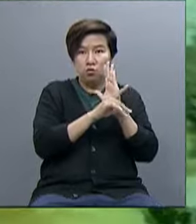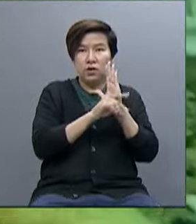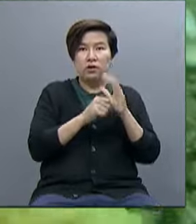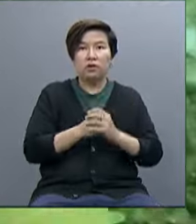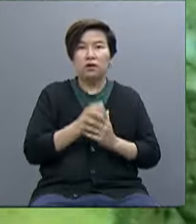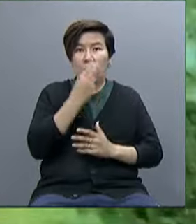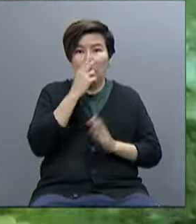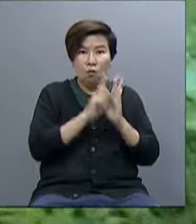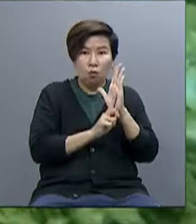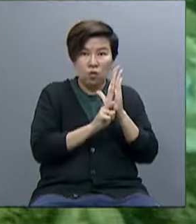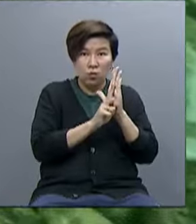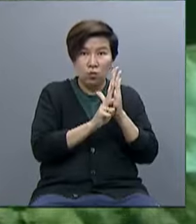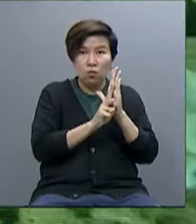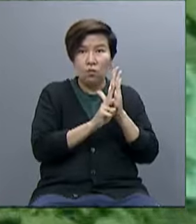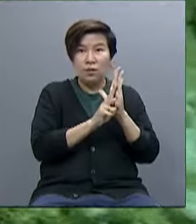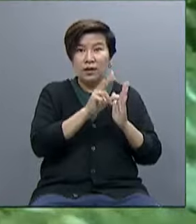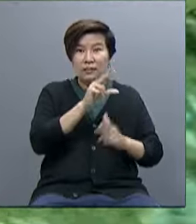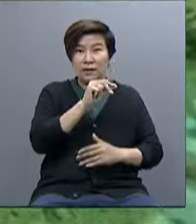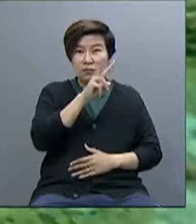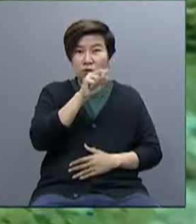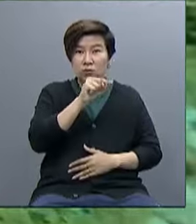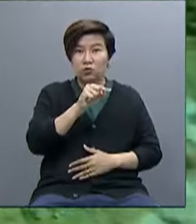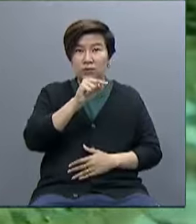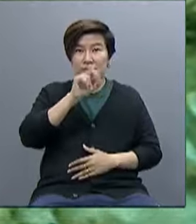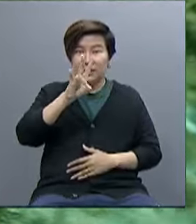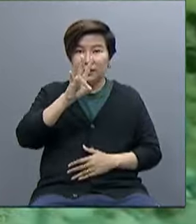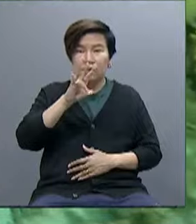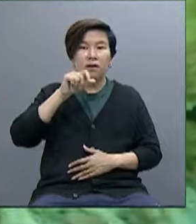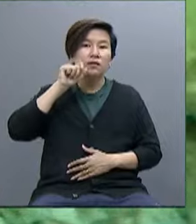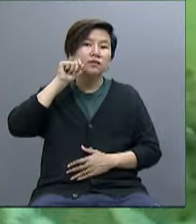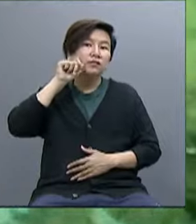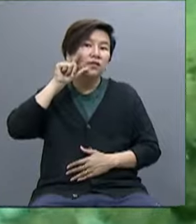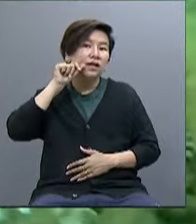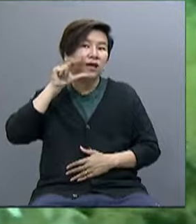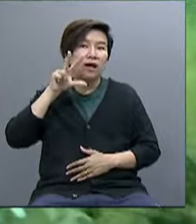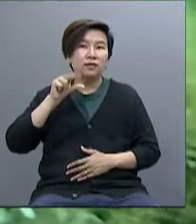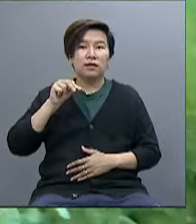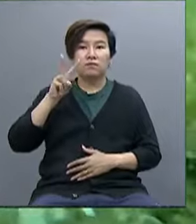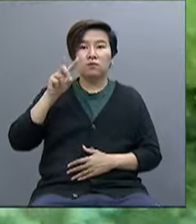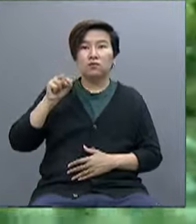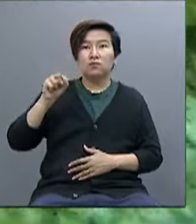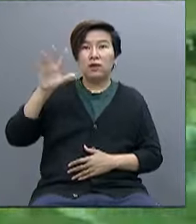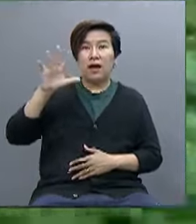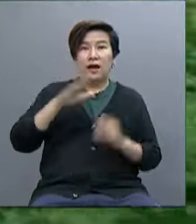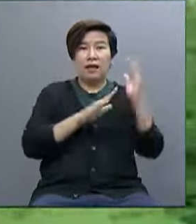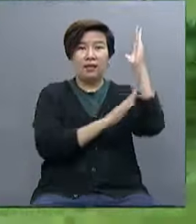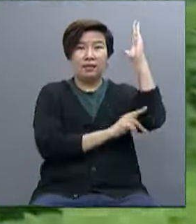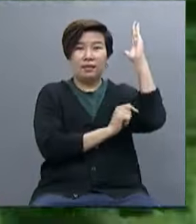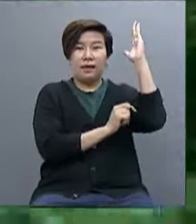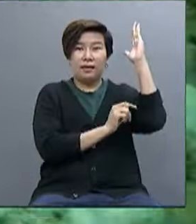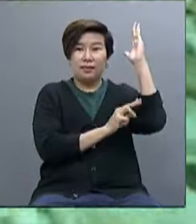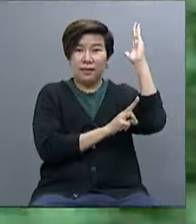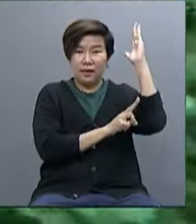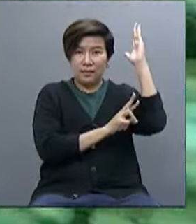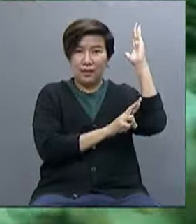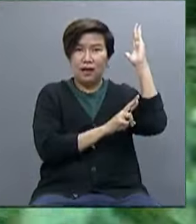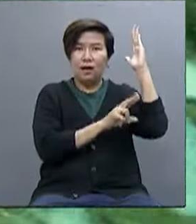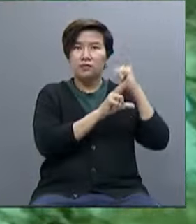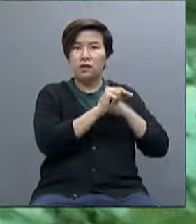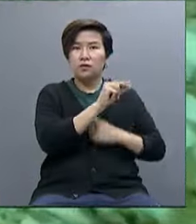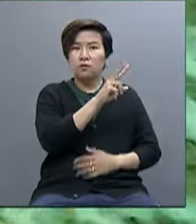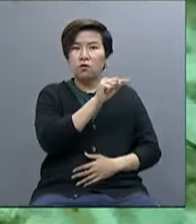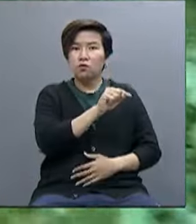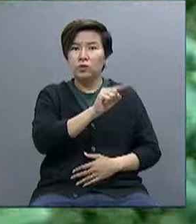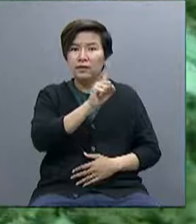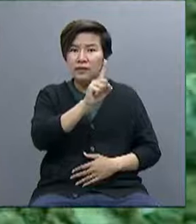32.7ศรีราชา 32.5เกาะกระดาน 32.1และที่เกาะลันตา 32องศ